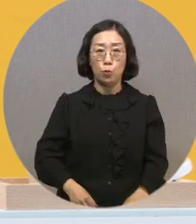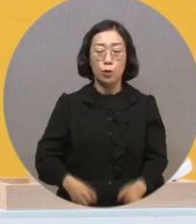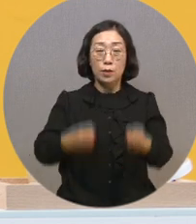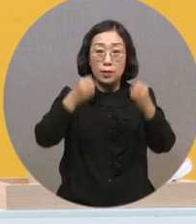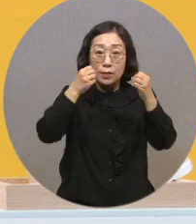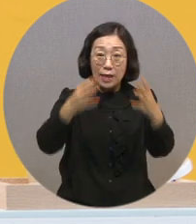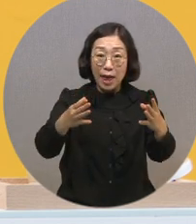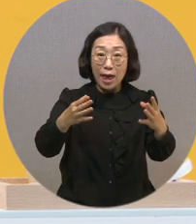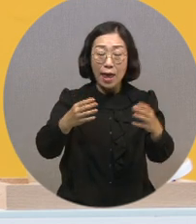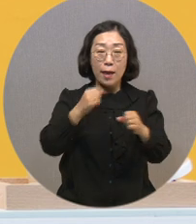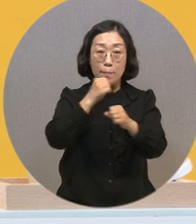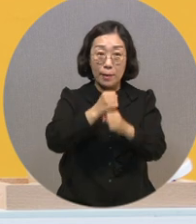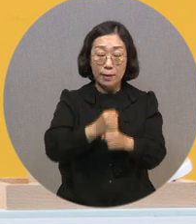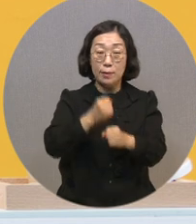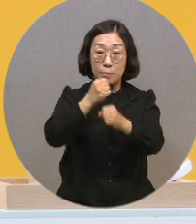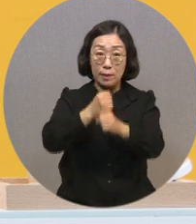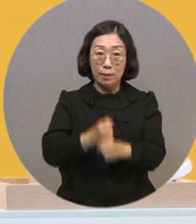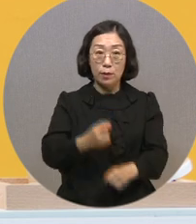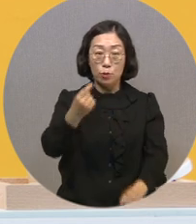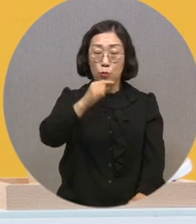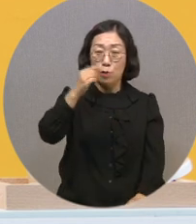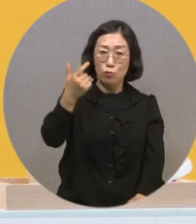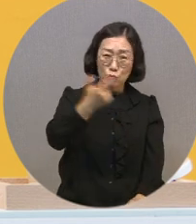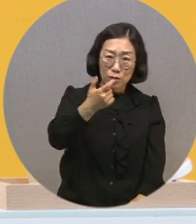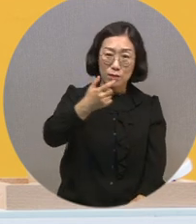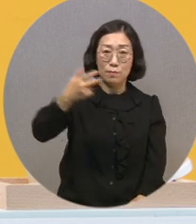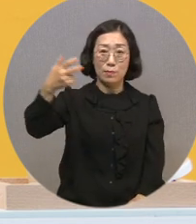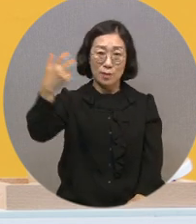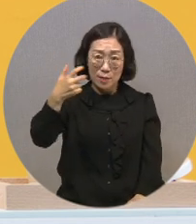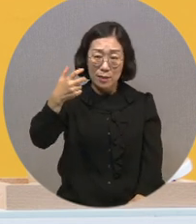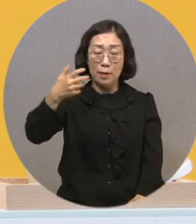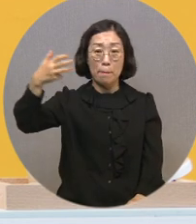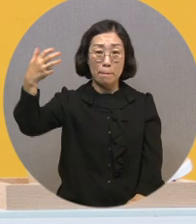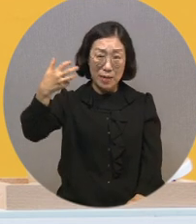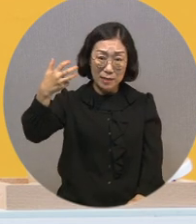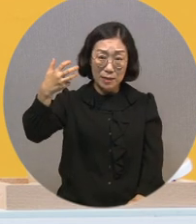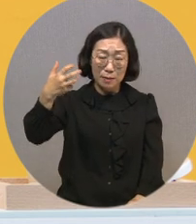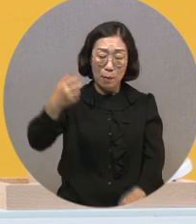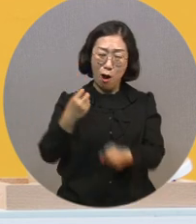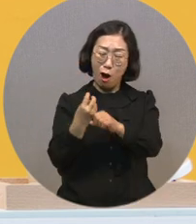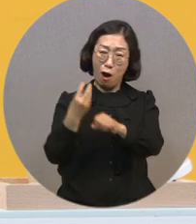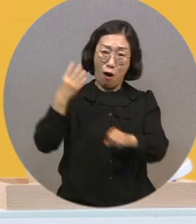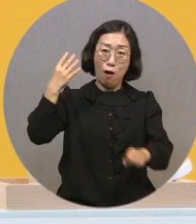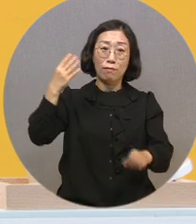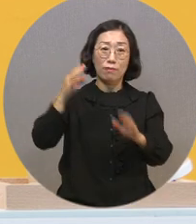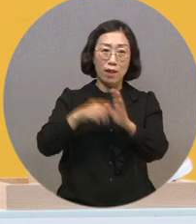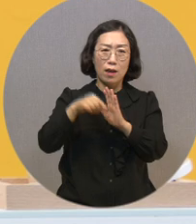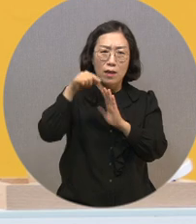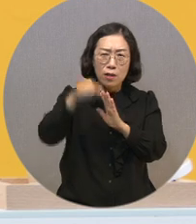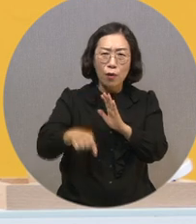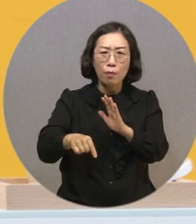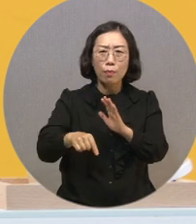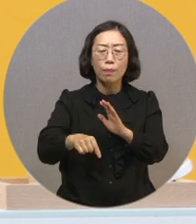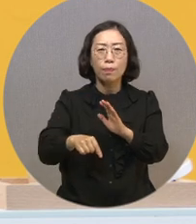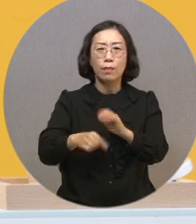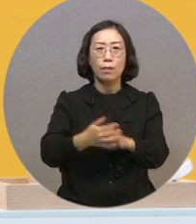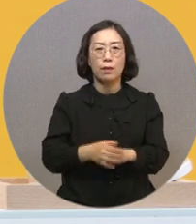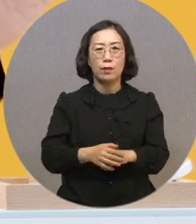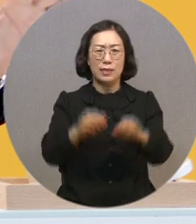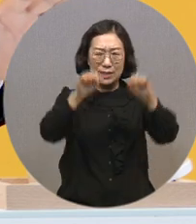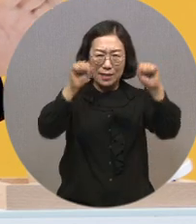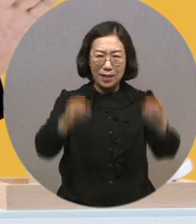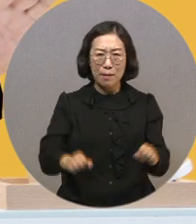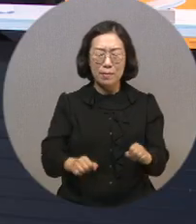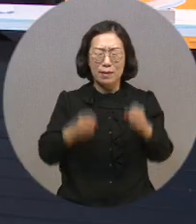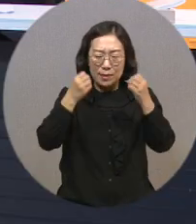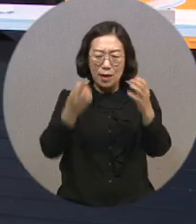신설 재구조하는 60년, 70년, 80년대 들어오면서 이런 구조화가 되어 있던 것들을 다시 다 뜯어고치고 새로